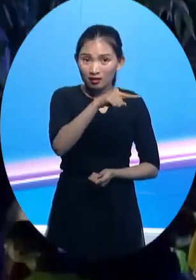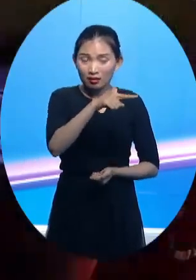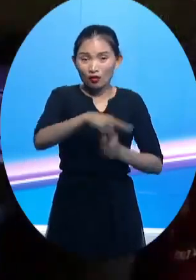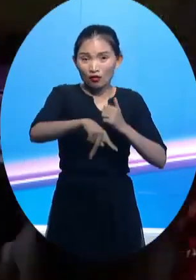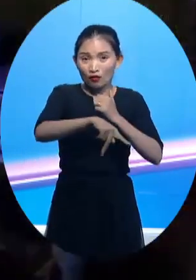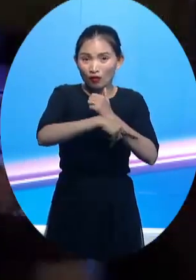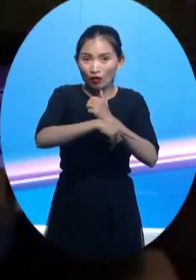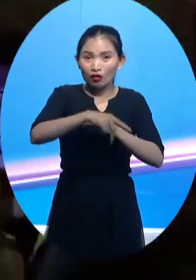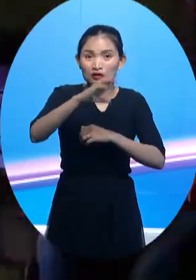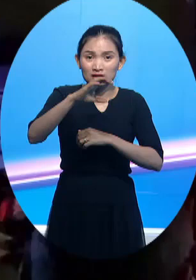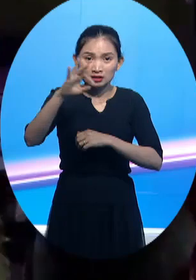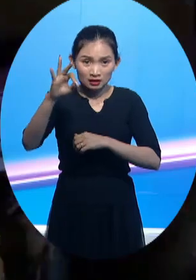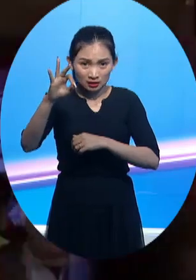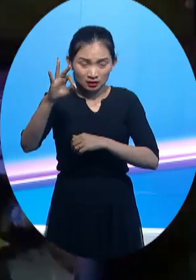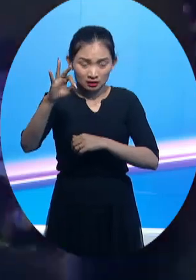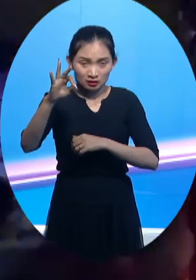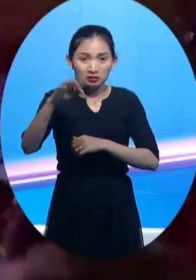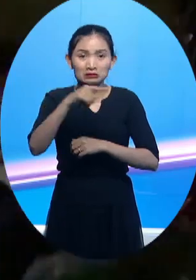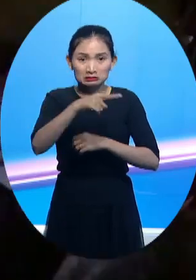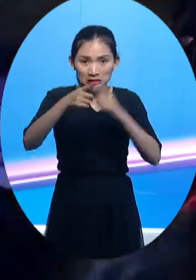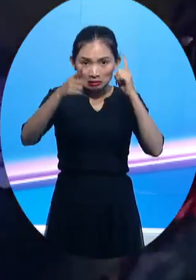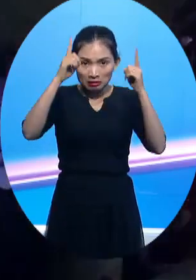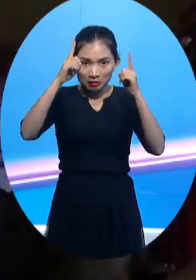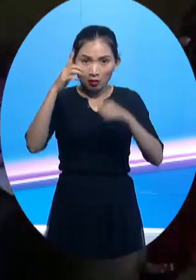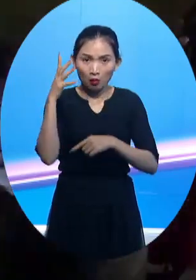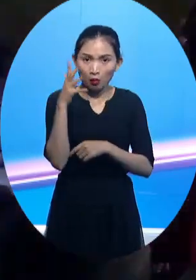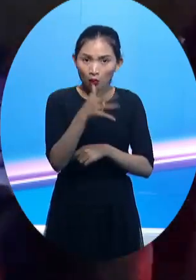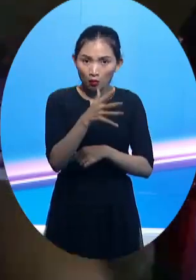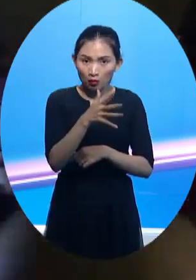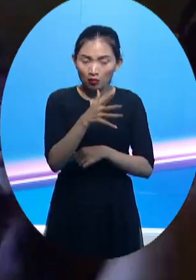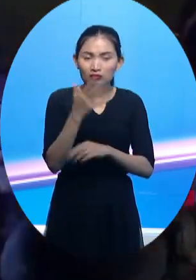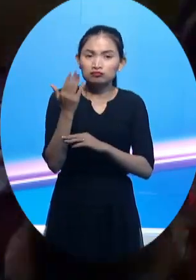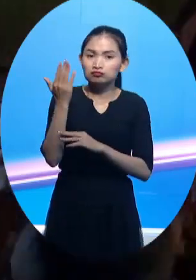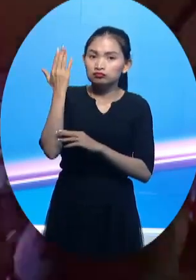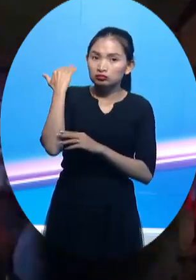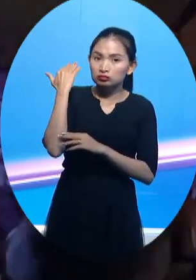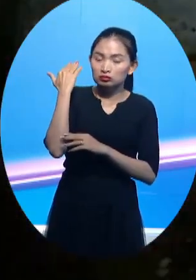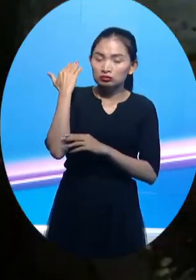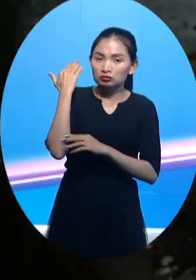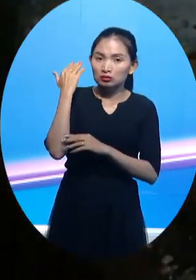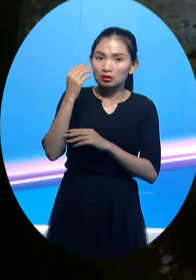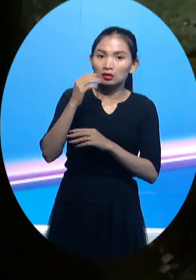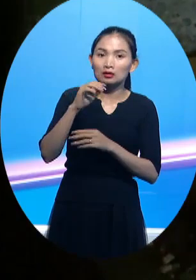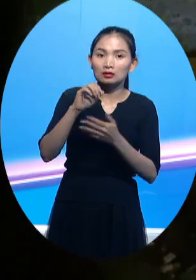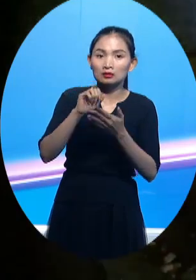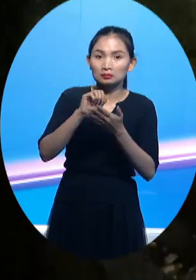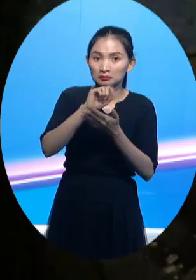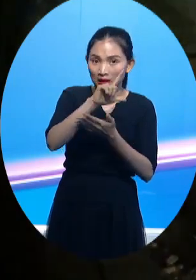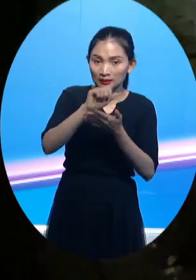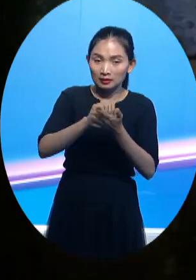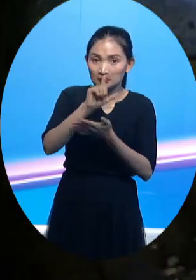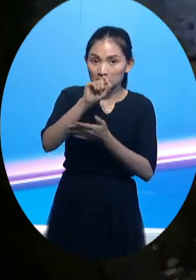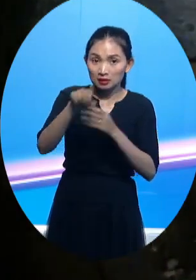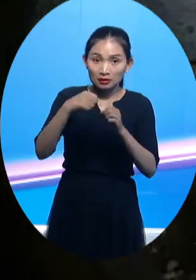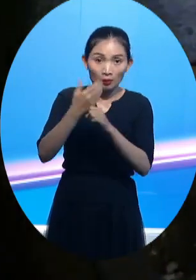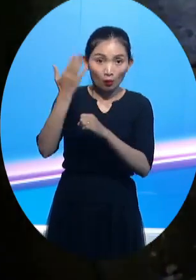sáng lập cánh quân sự của phong trào này là lữ đoàn An kassam Vốn đã thực hiện cuộc tấn công kinh hoàng vào lãnh thổ Israel hôm 7 tháng 10 năm